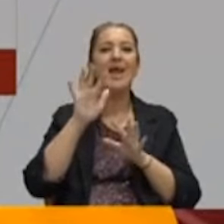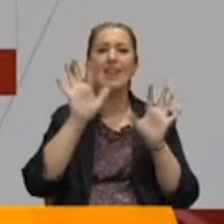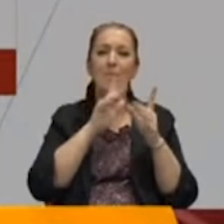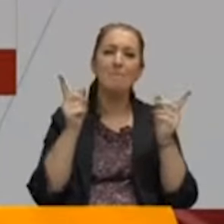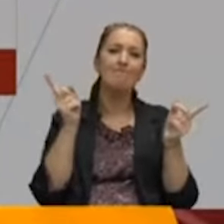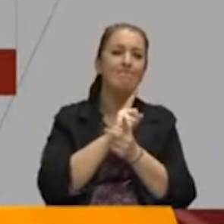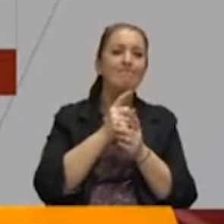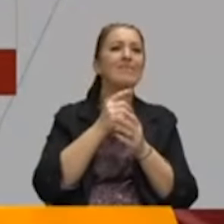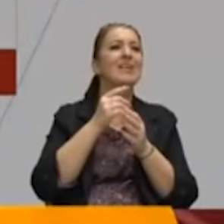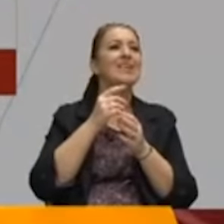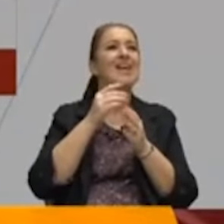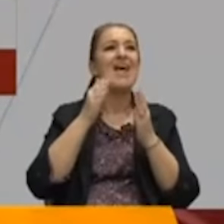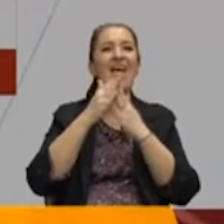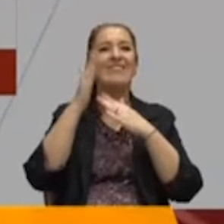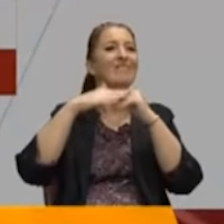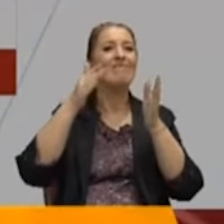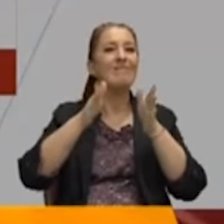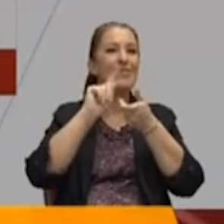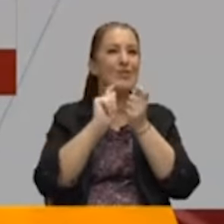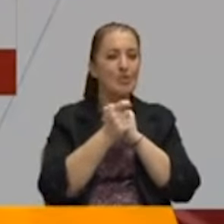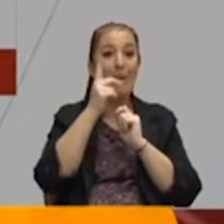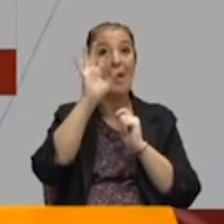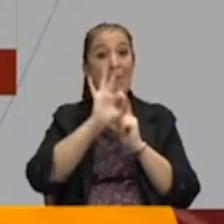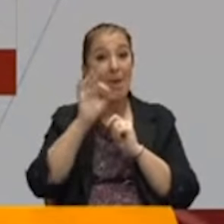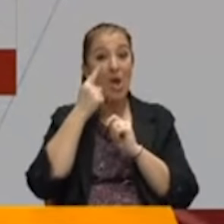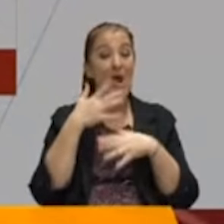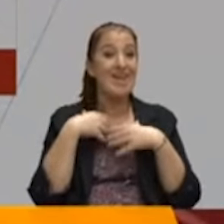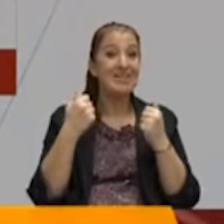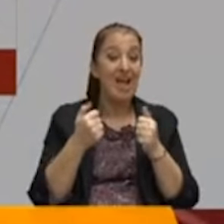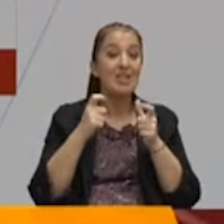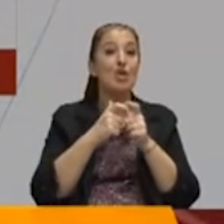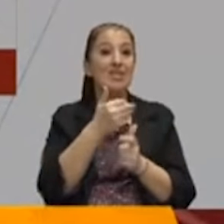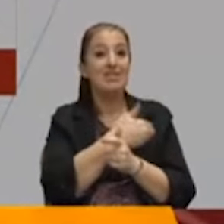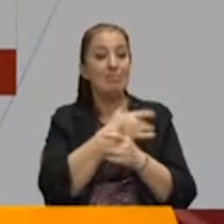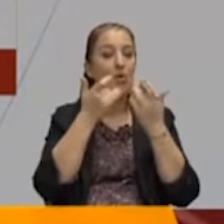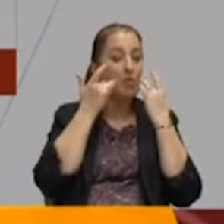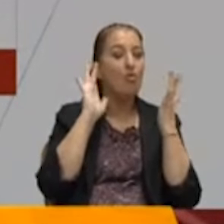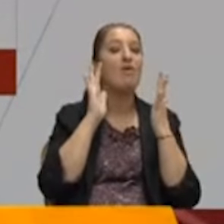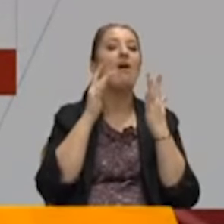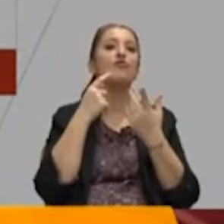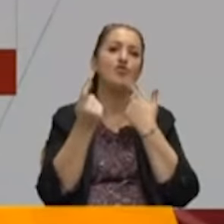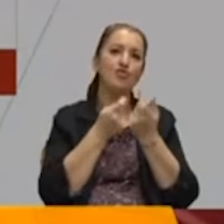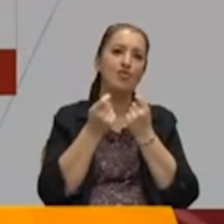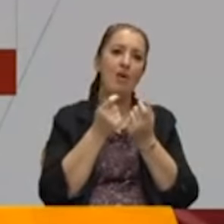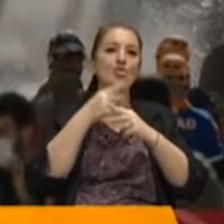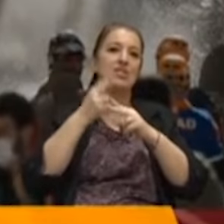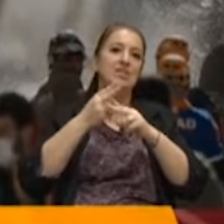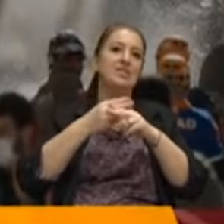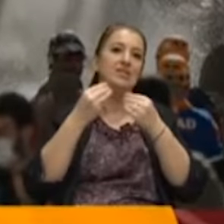kentsel dönüşüme, 1 milyar lirası ise sağlık ve sosyal hizmetler kültürel faaliyetlerine